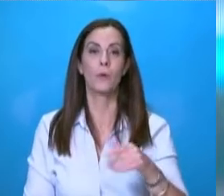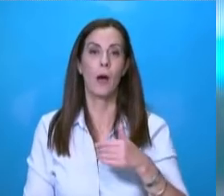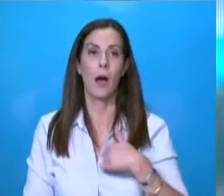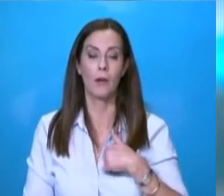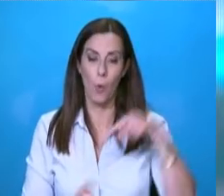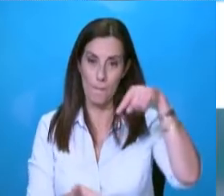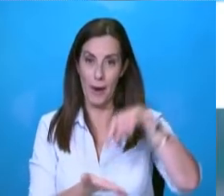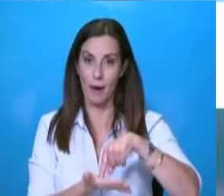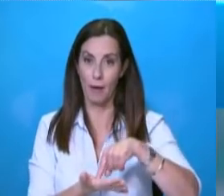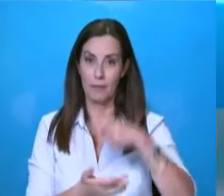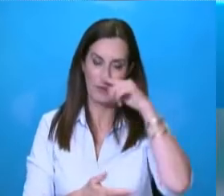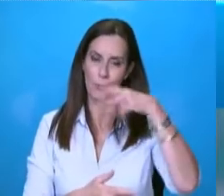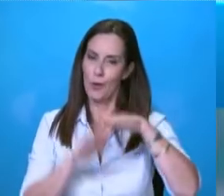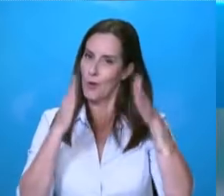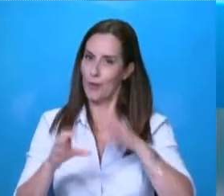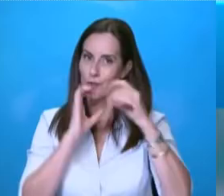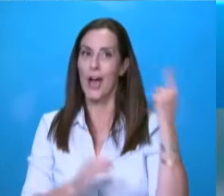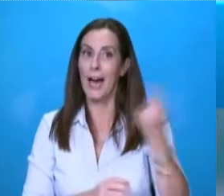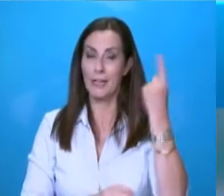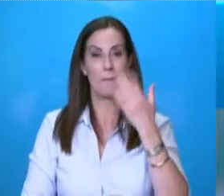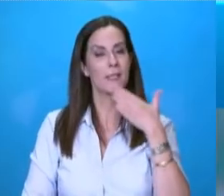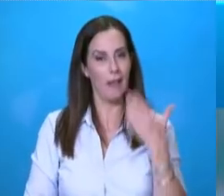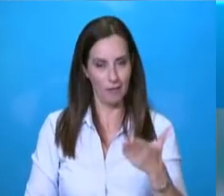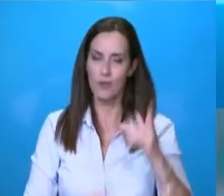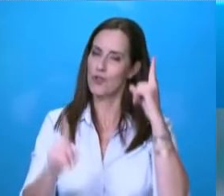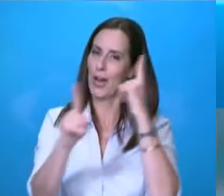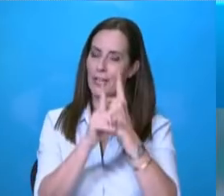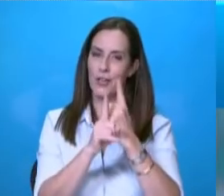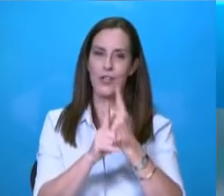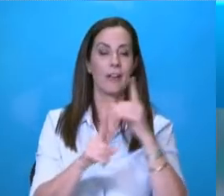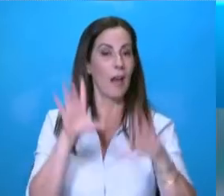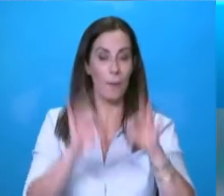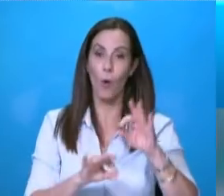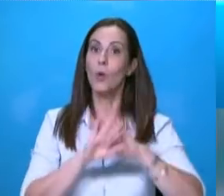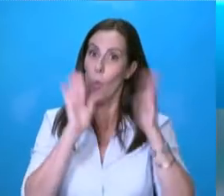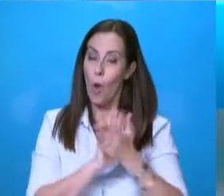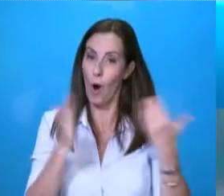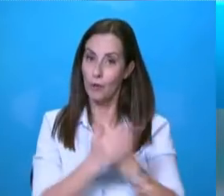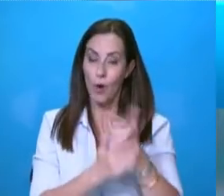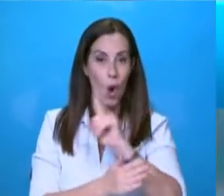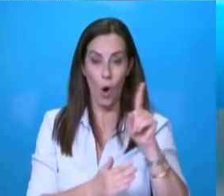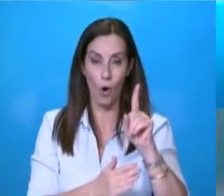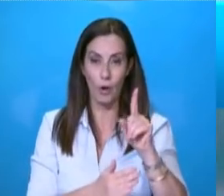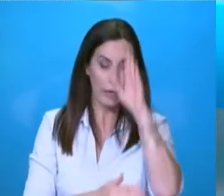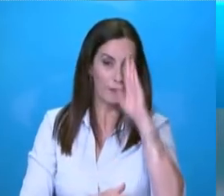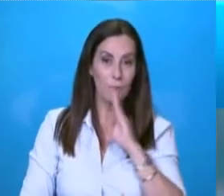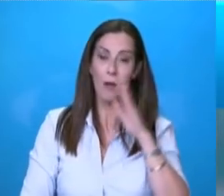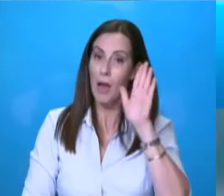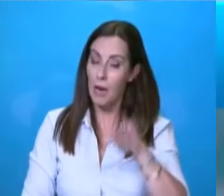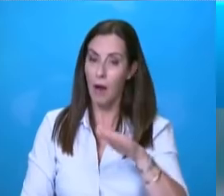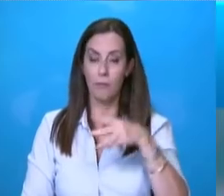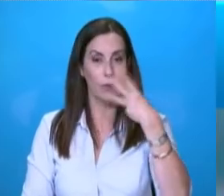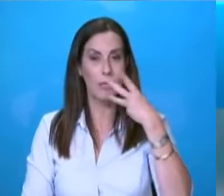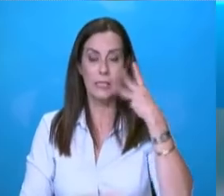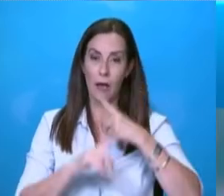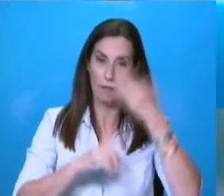השידור הציבורי גאים להיות גוף התקשורת היחיד בישראל שינגיש את המשדר כולו, לא רק לכבדי שמיעה, אלא גם לדוברי שפות